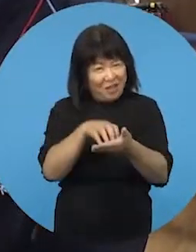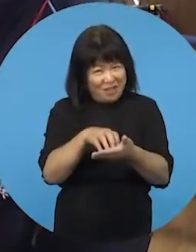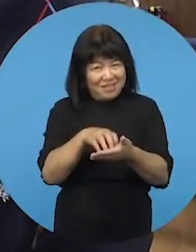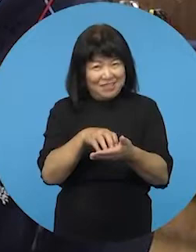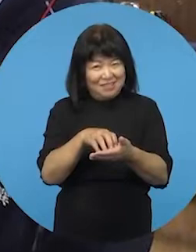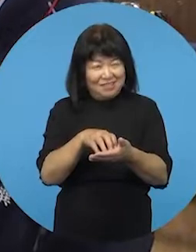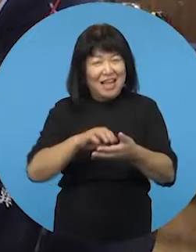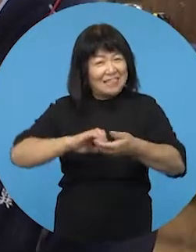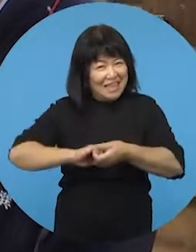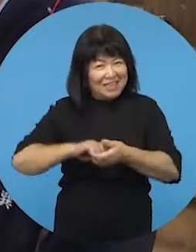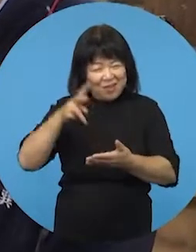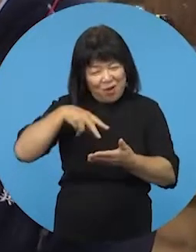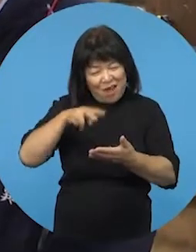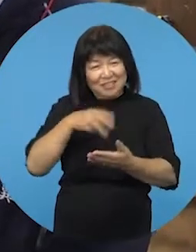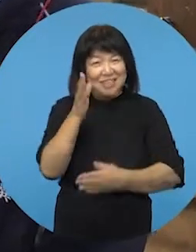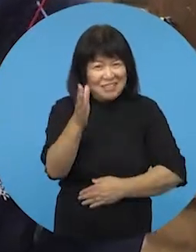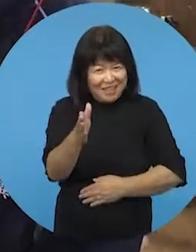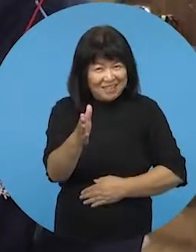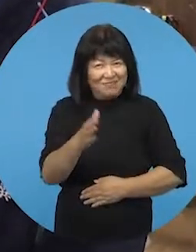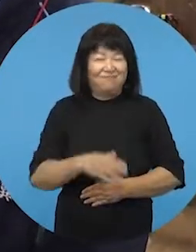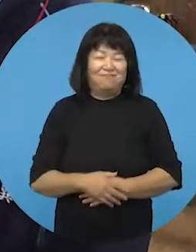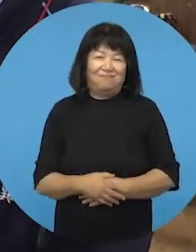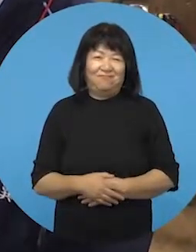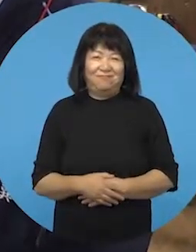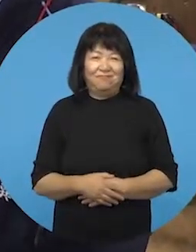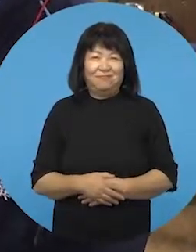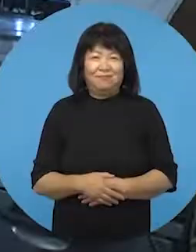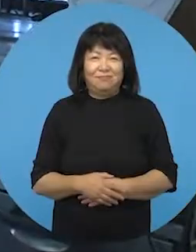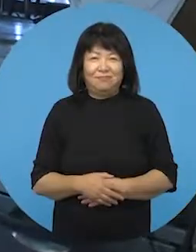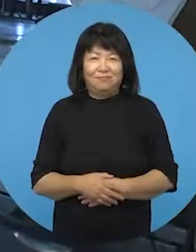。ぜひご覧ください。